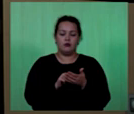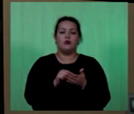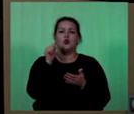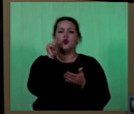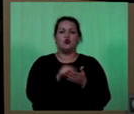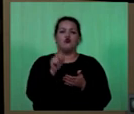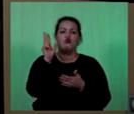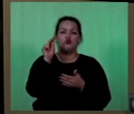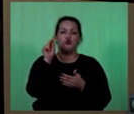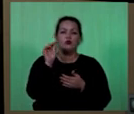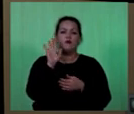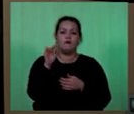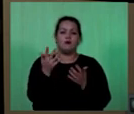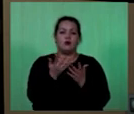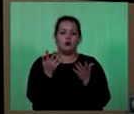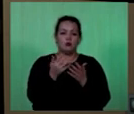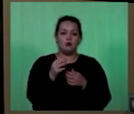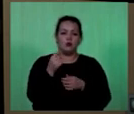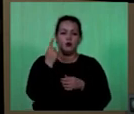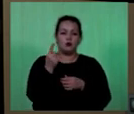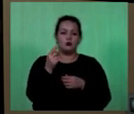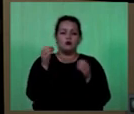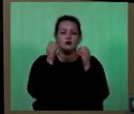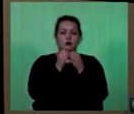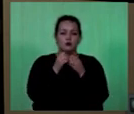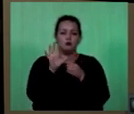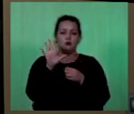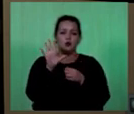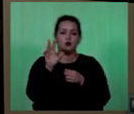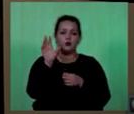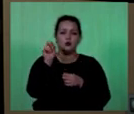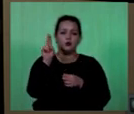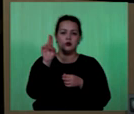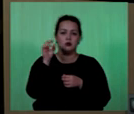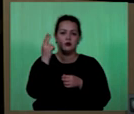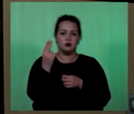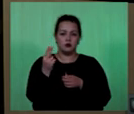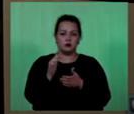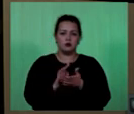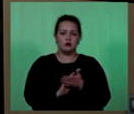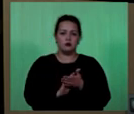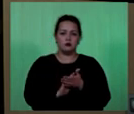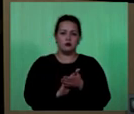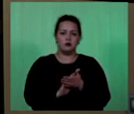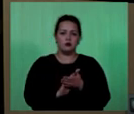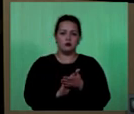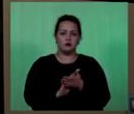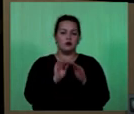число в котором 1 десяток и 5 единиц ребята